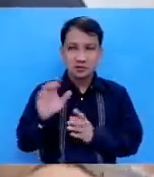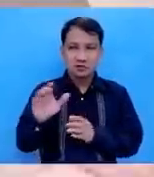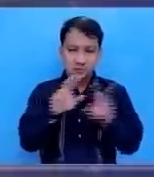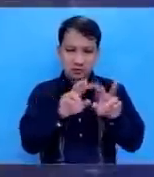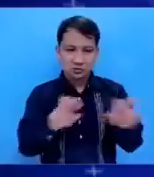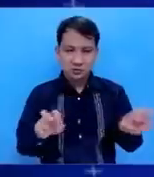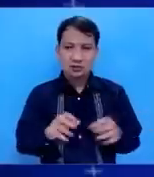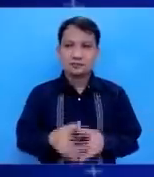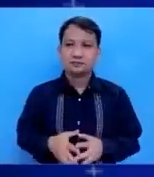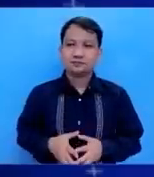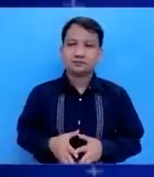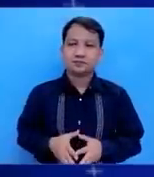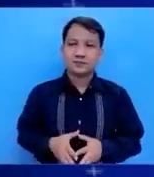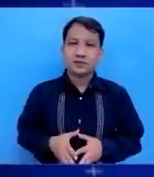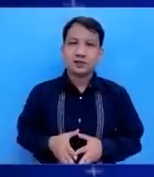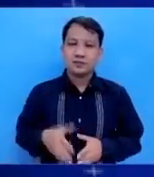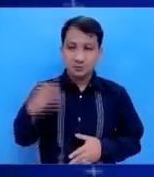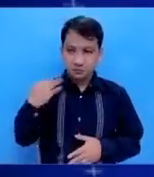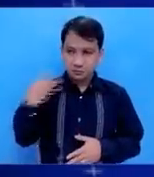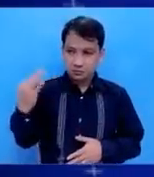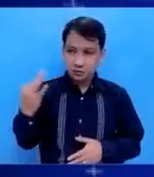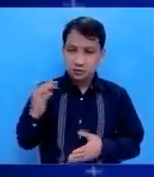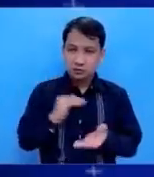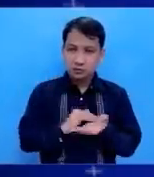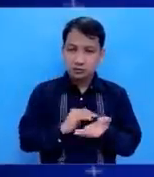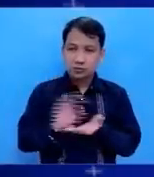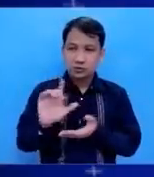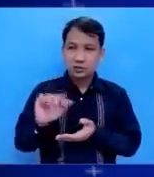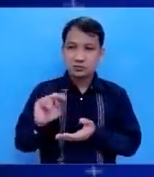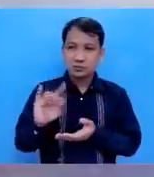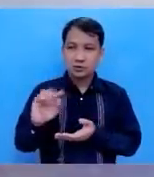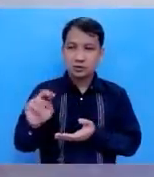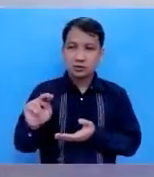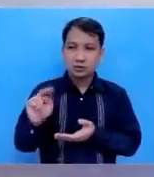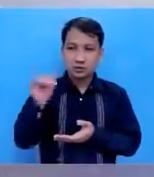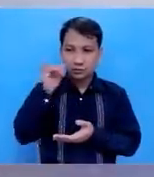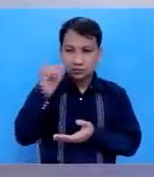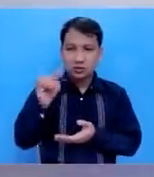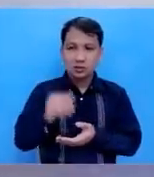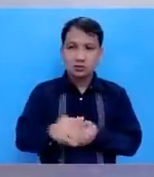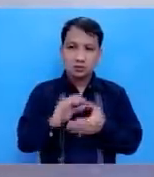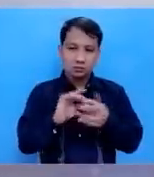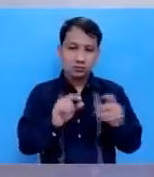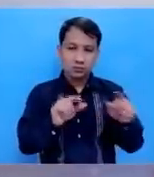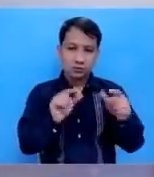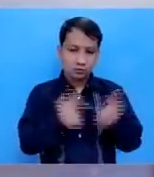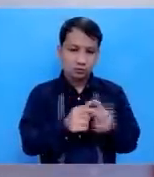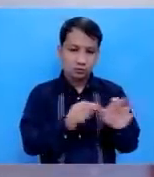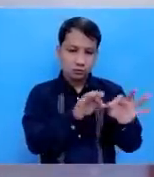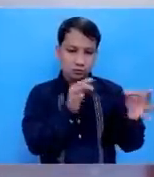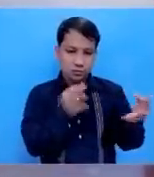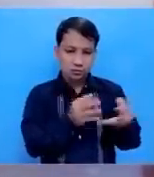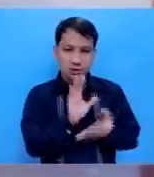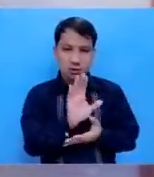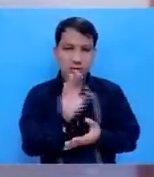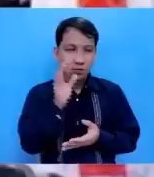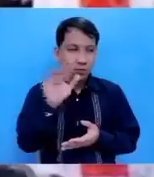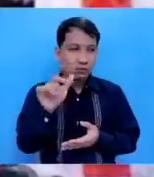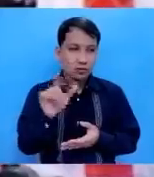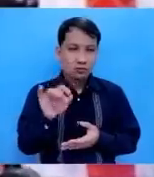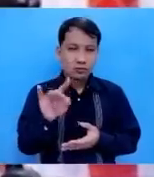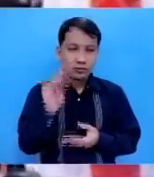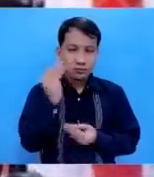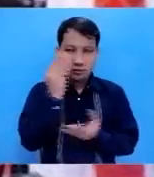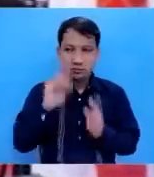namin. Volunteer doctor sa bayan ng Lamitan si Yumol. Kwento ng kampo ng pamilya Forigay, 2018